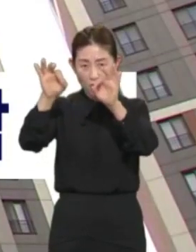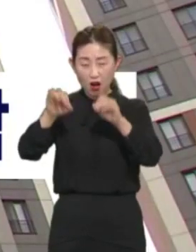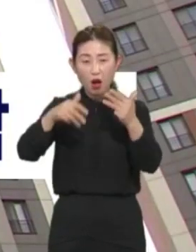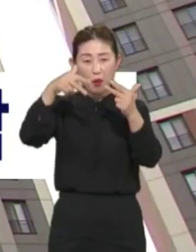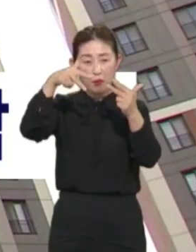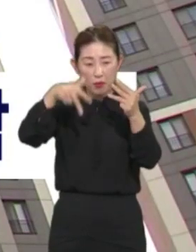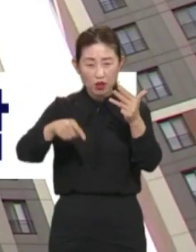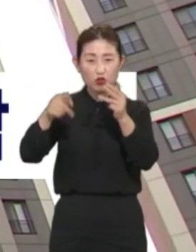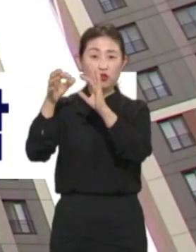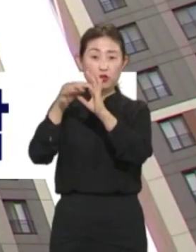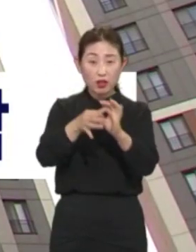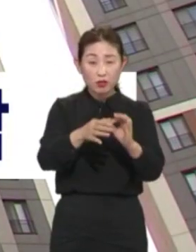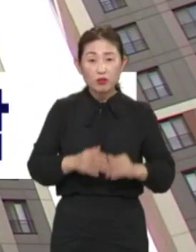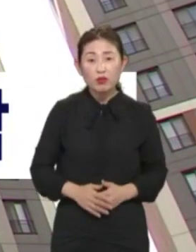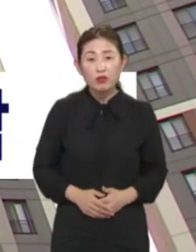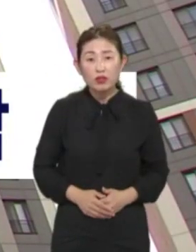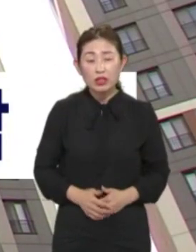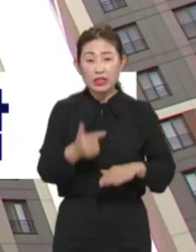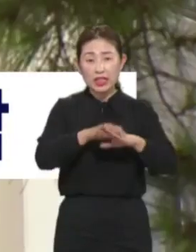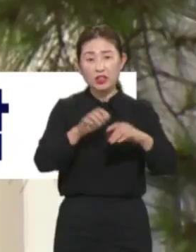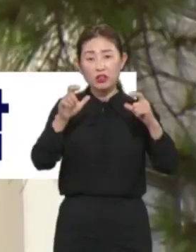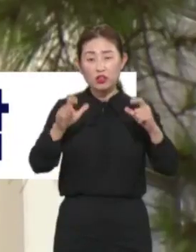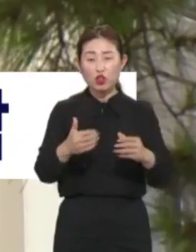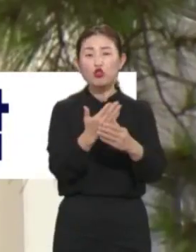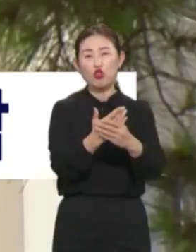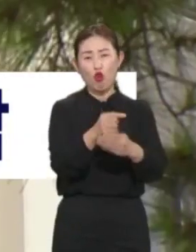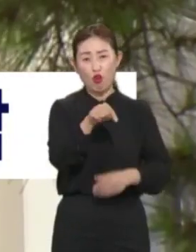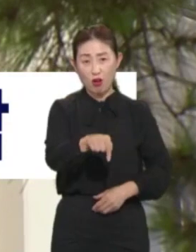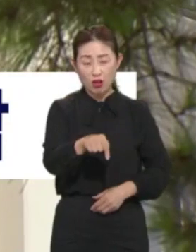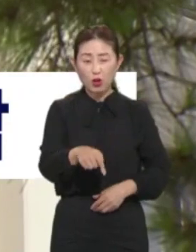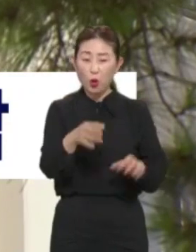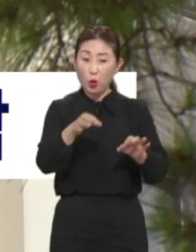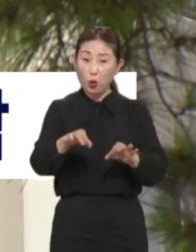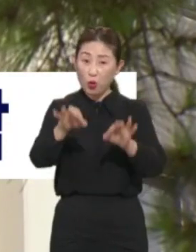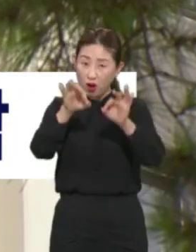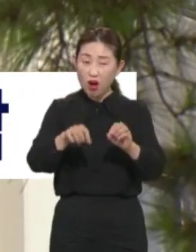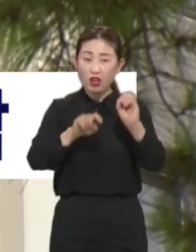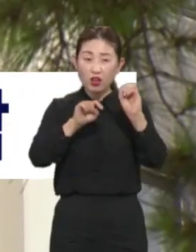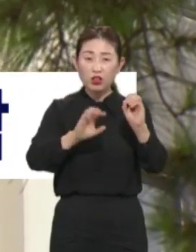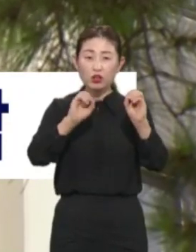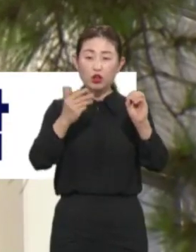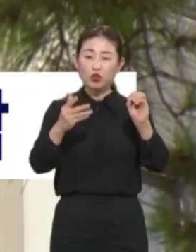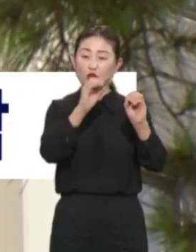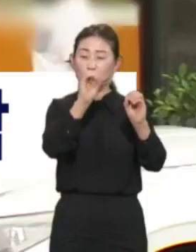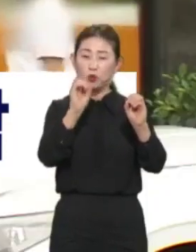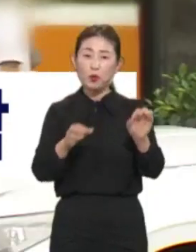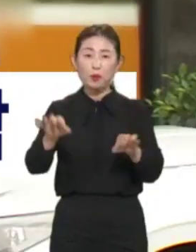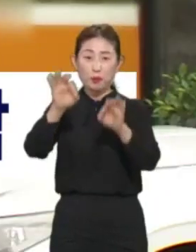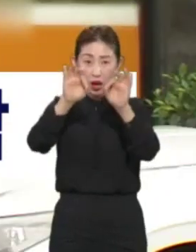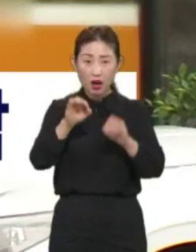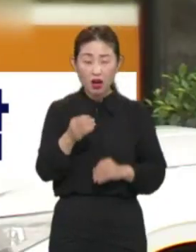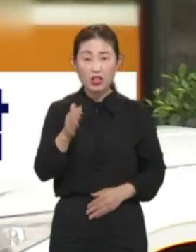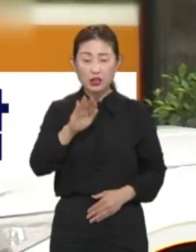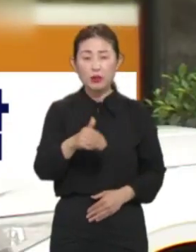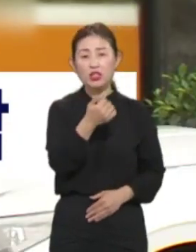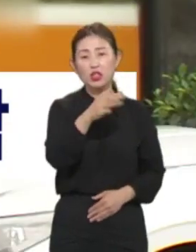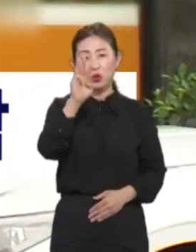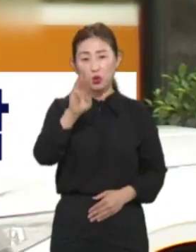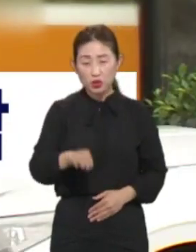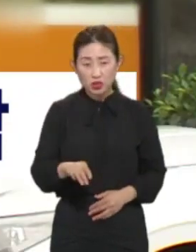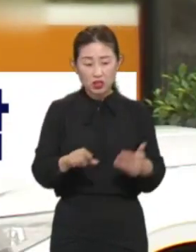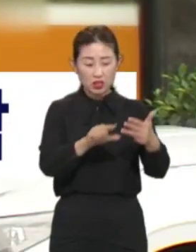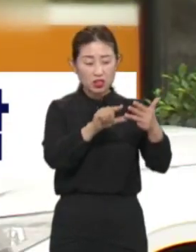연속 상승세를 유지했으며 대전도 유성구를 중심으로 오름세가 이어지며 0.09% 올랐습니다. 반면 7월